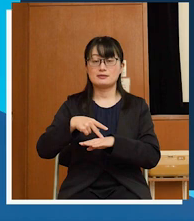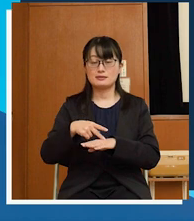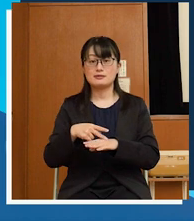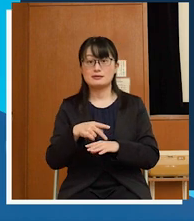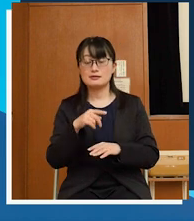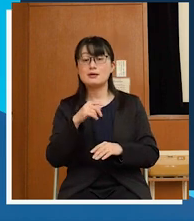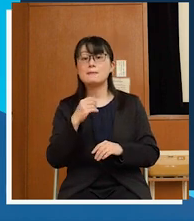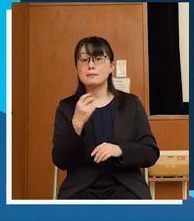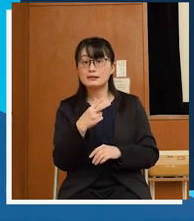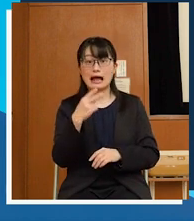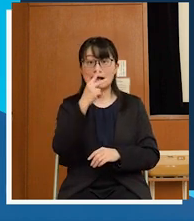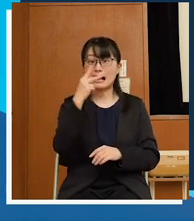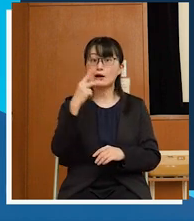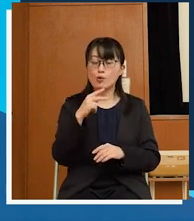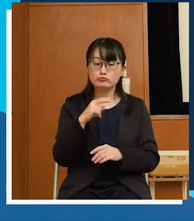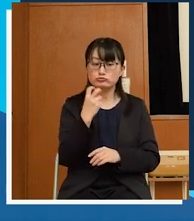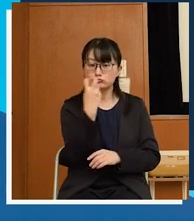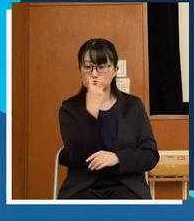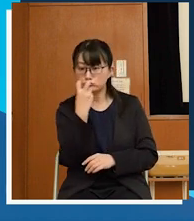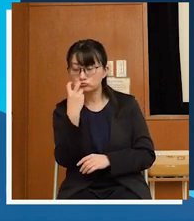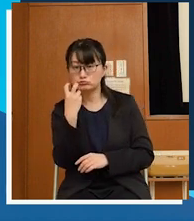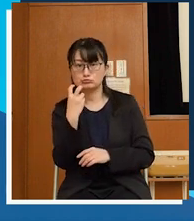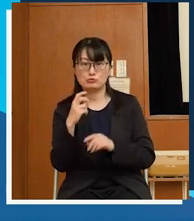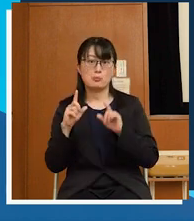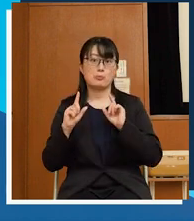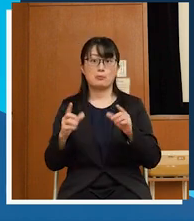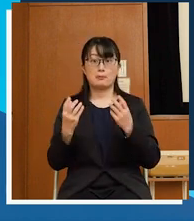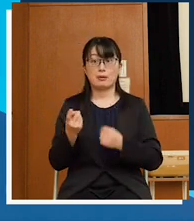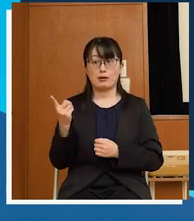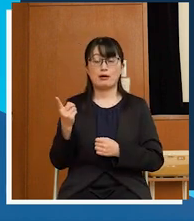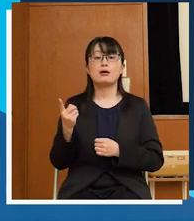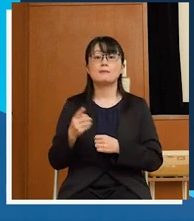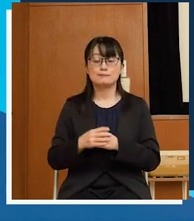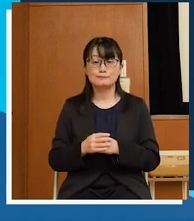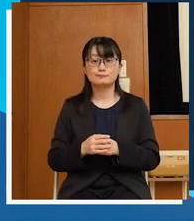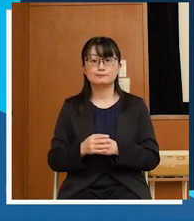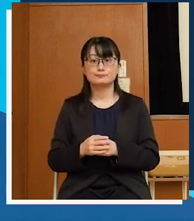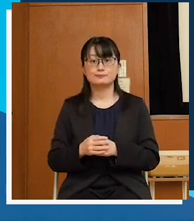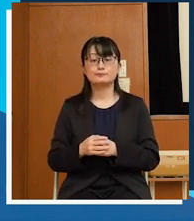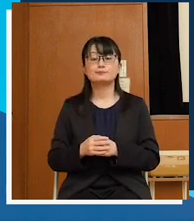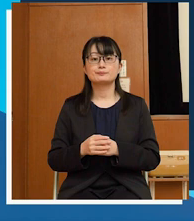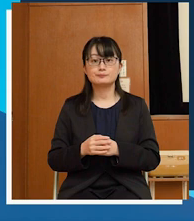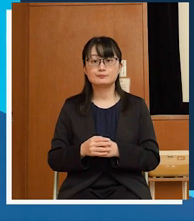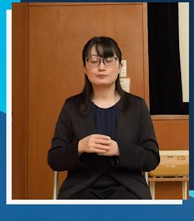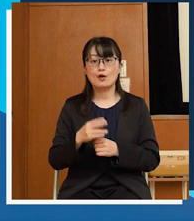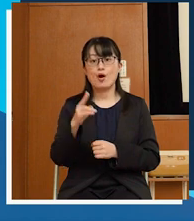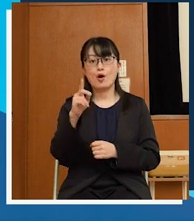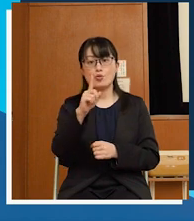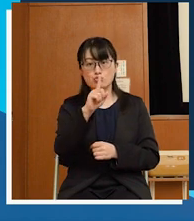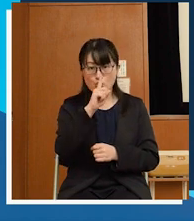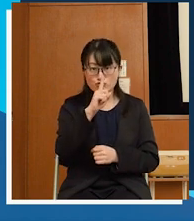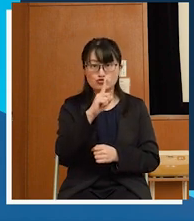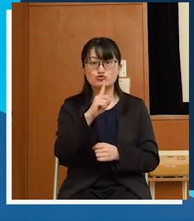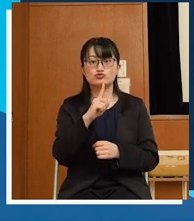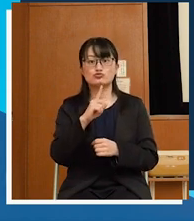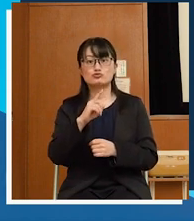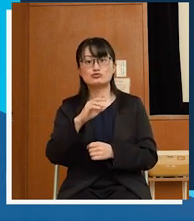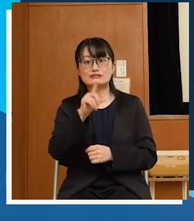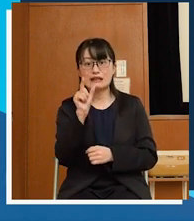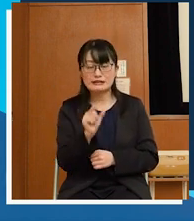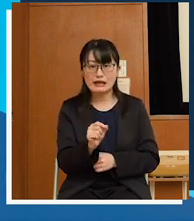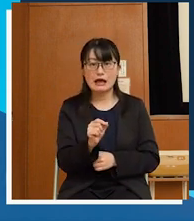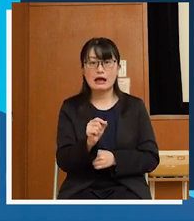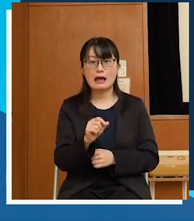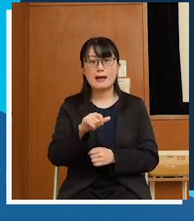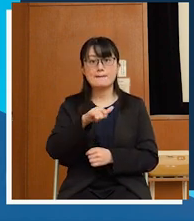協定調査報告書の公表を行ってきましたその結果いわゆるナトに加盟するドイツイタリアベルギー